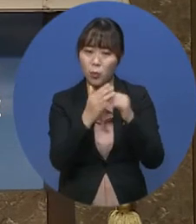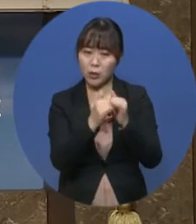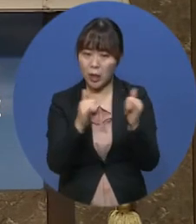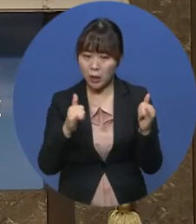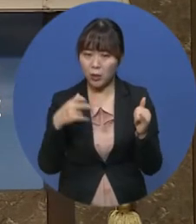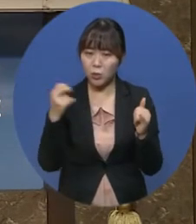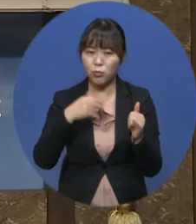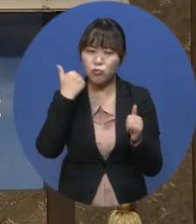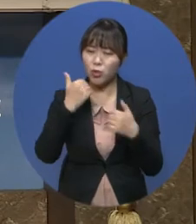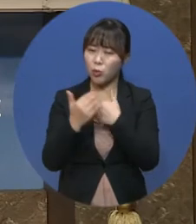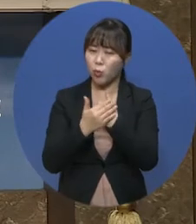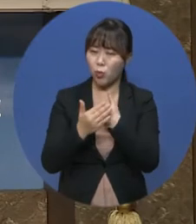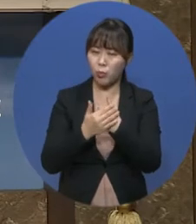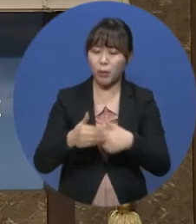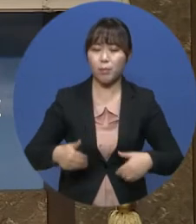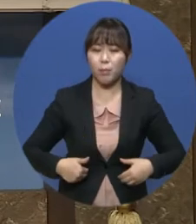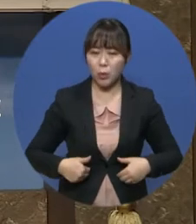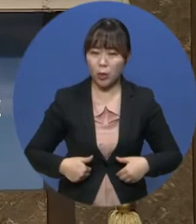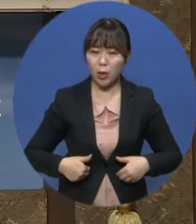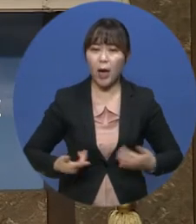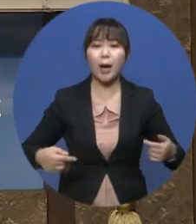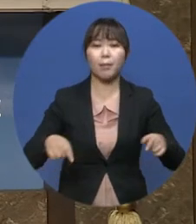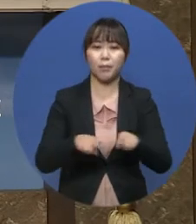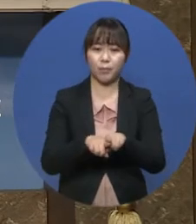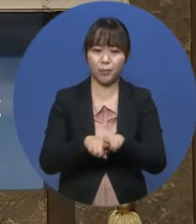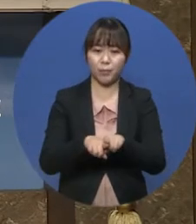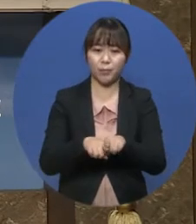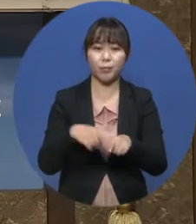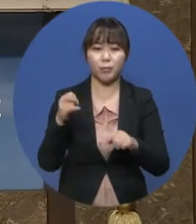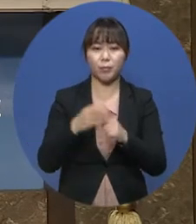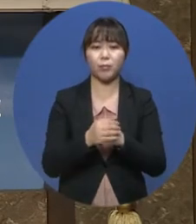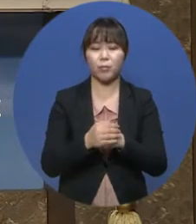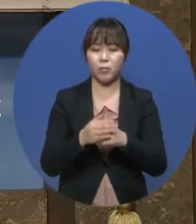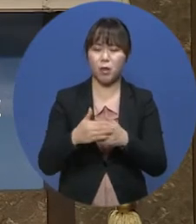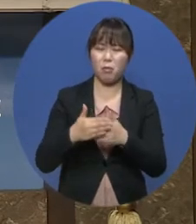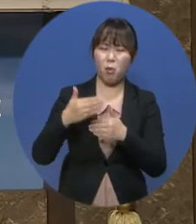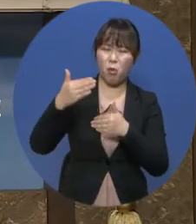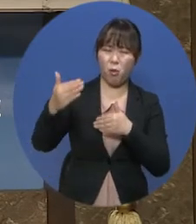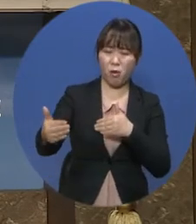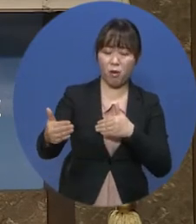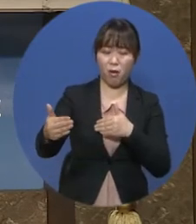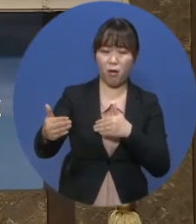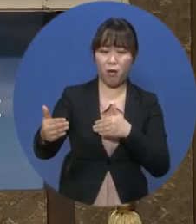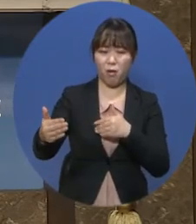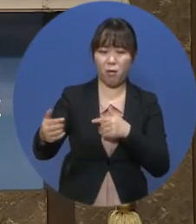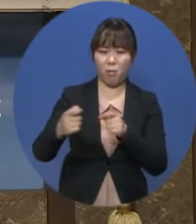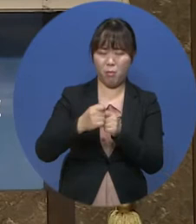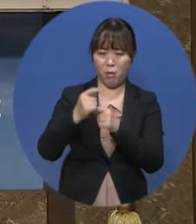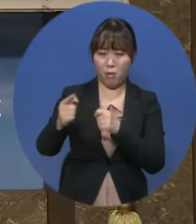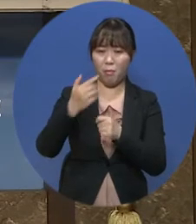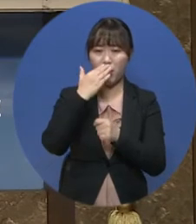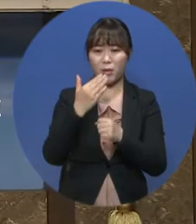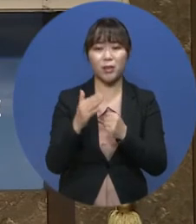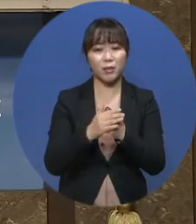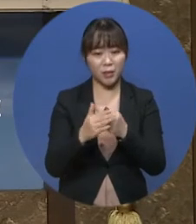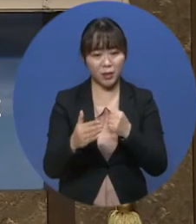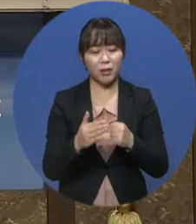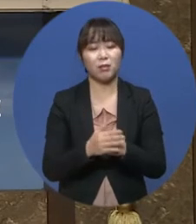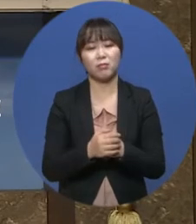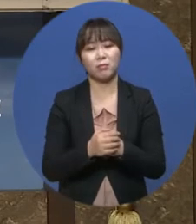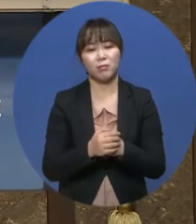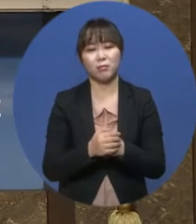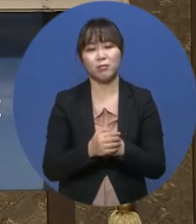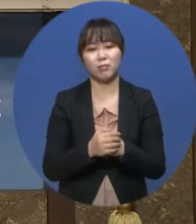도움이 필요한 분들도 같이 가야 되고 또 거리 2 떨어져 있고 그렇기 때문에 에 어떻게